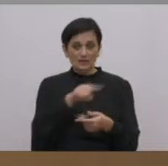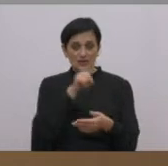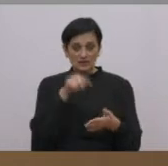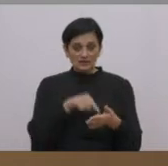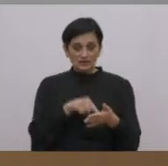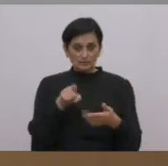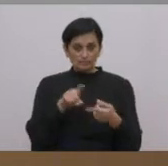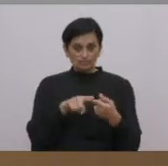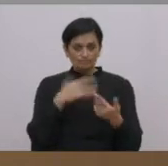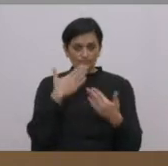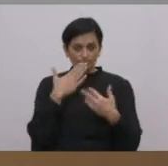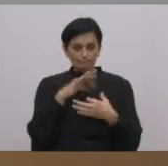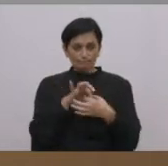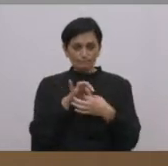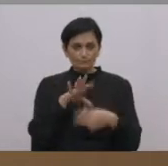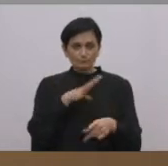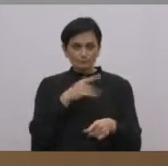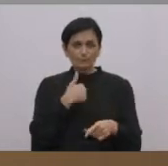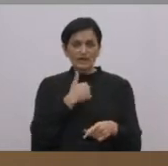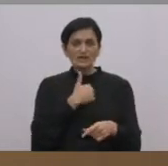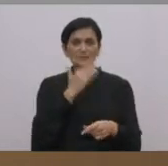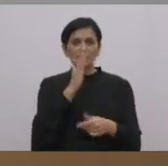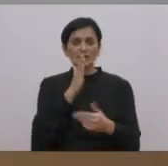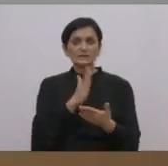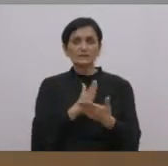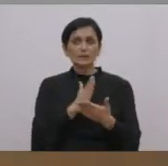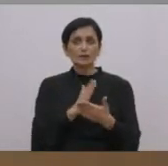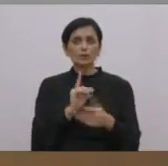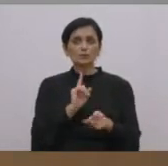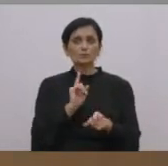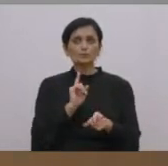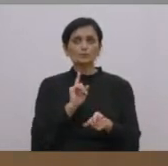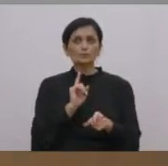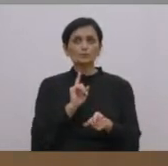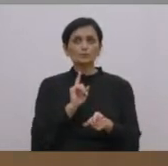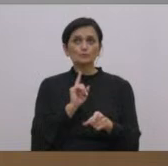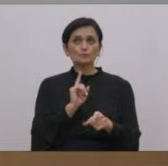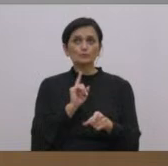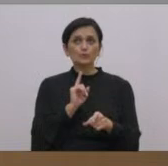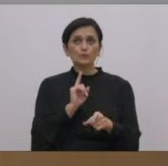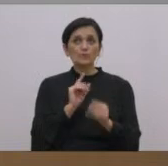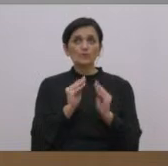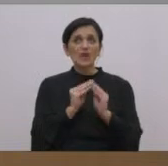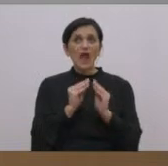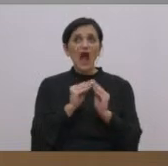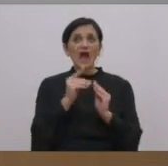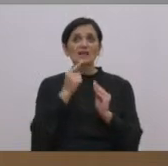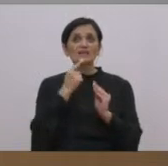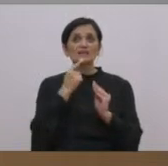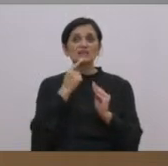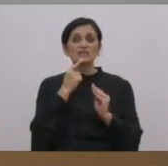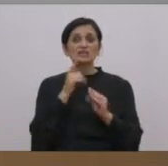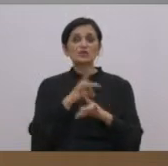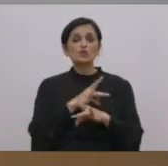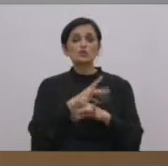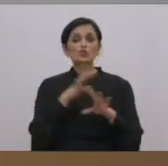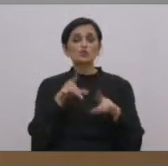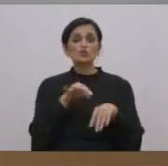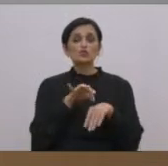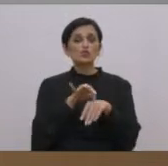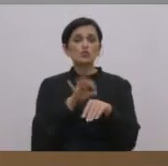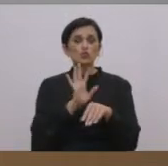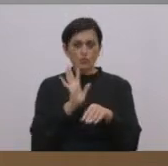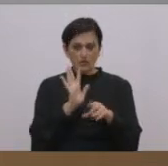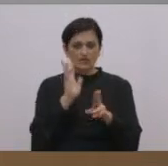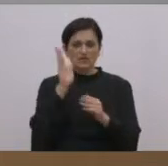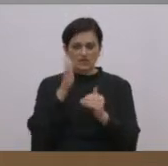ca și revit comunicația, dar mi-i medimax. Rom arată o atitudine subire zgadăvă, tit laboratorul, să arăt, dau astrul de test,